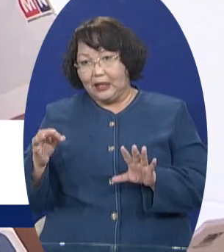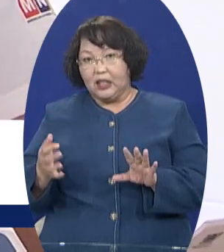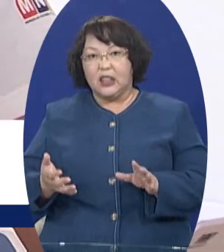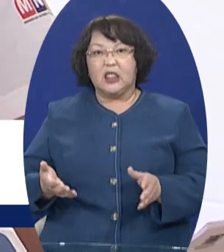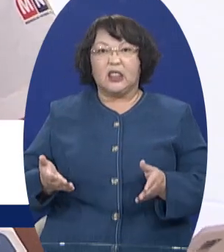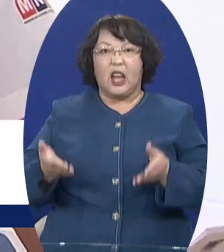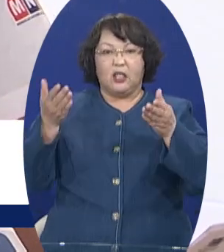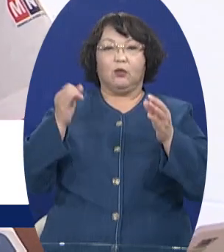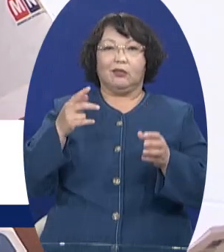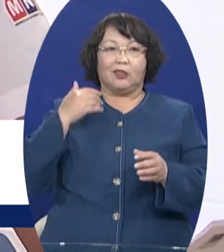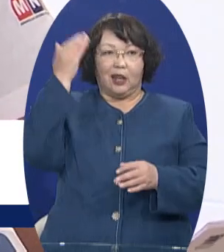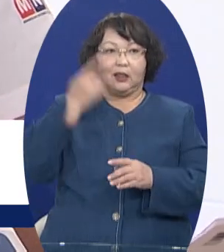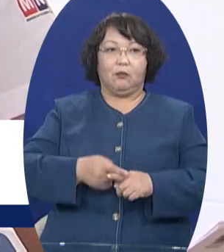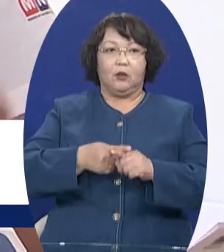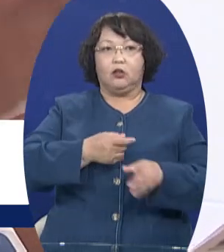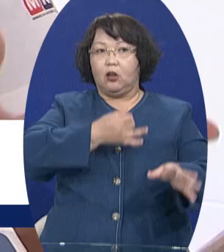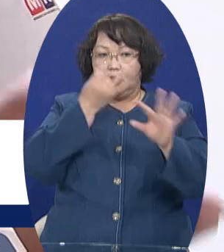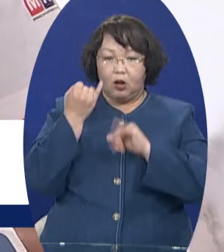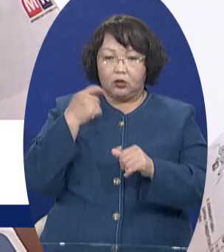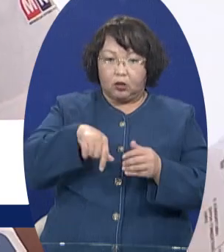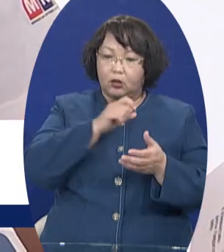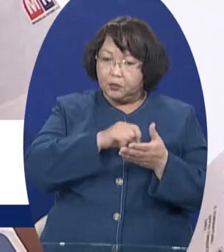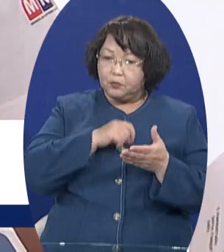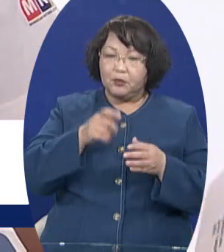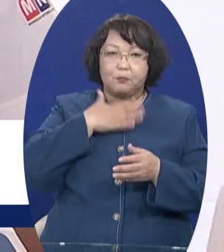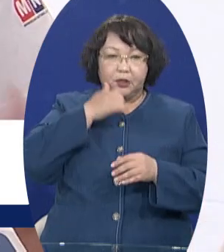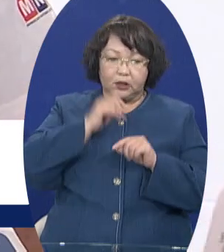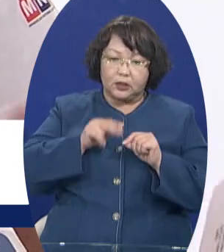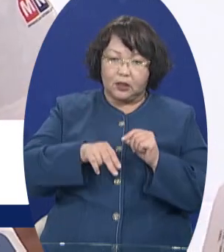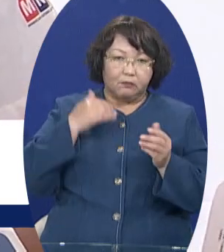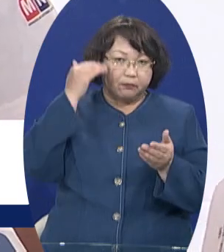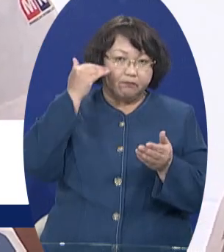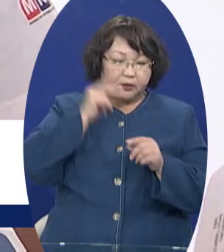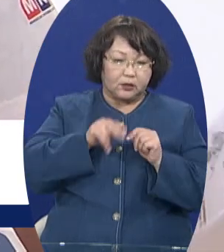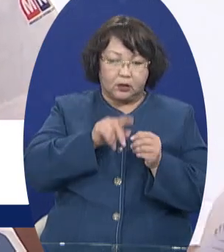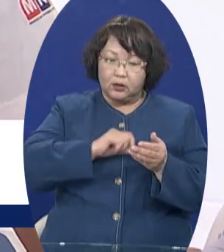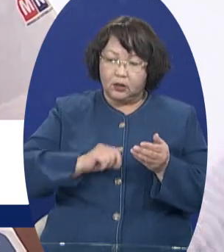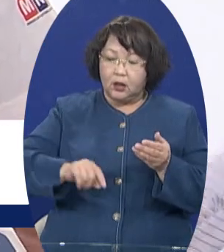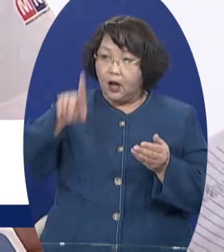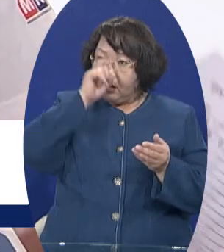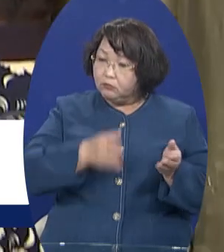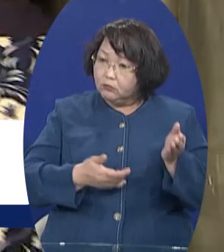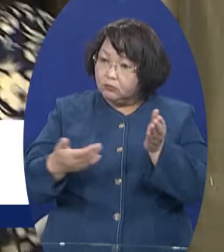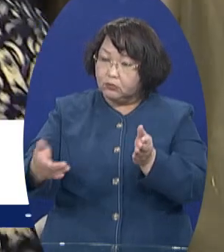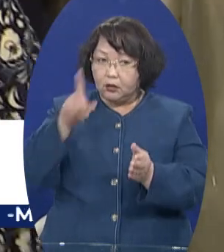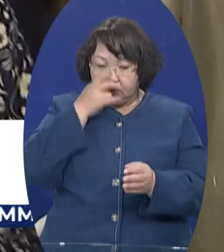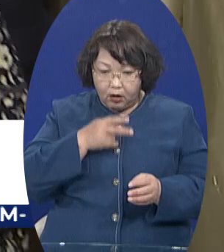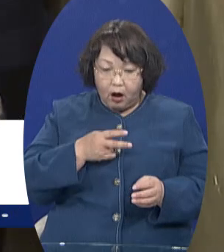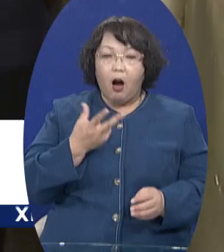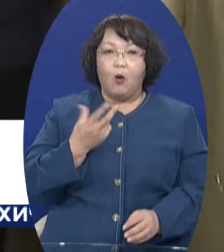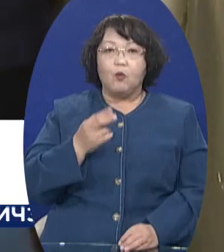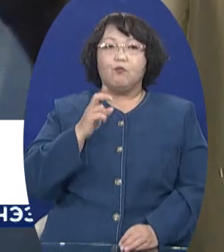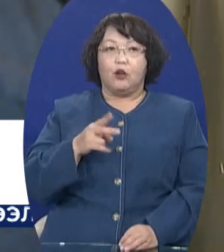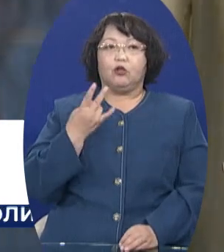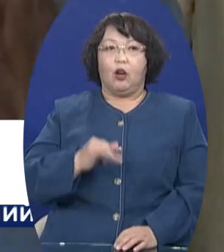хоног биччихэр нэг тоонууд гарна да. Тэргээ эмчтэй ирээд үзүүлвэл илүү бодиттой даралт чи хэмжээ гарч ирнэ.